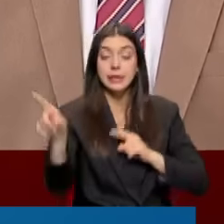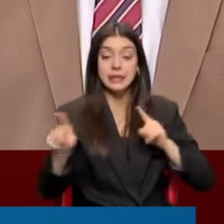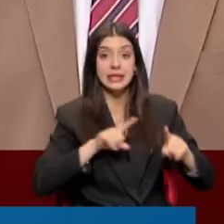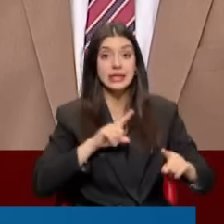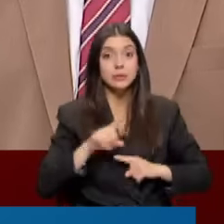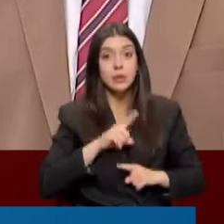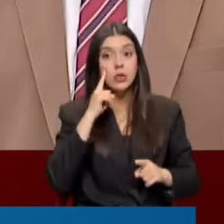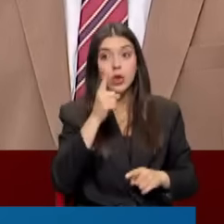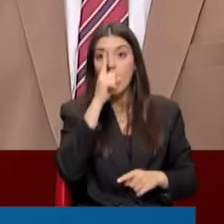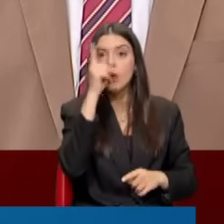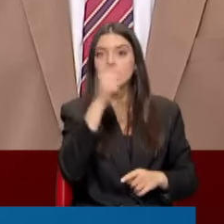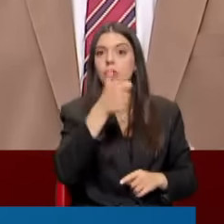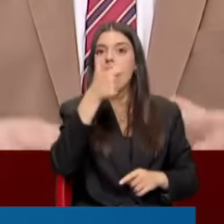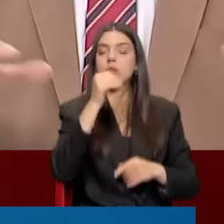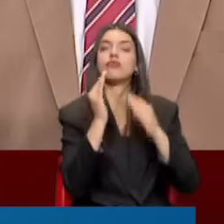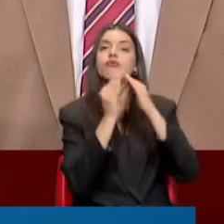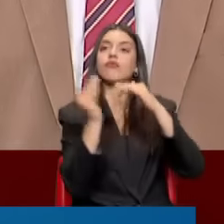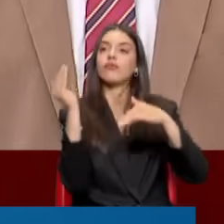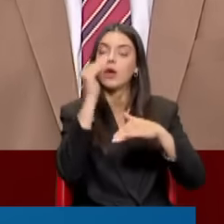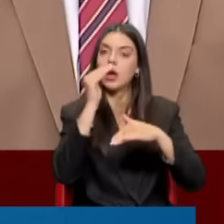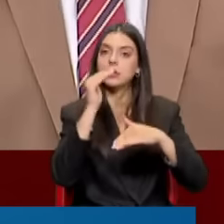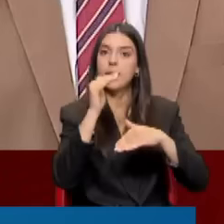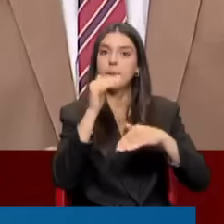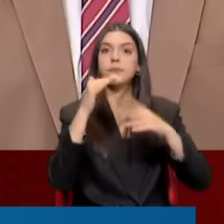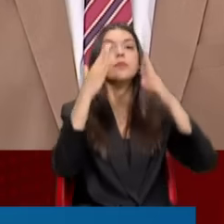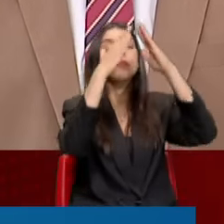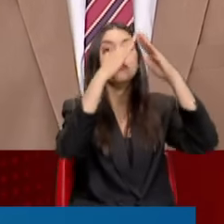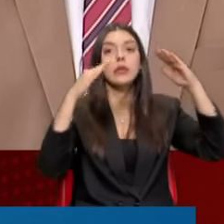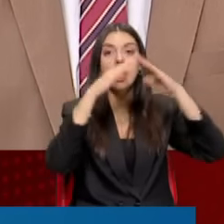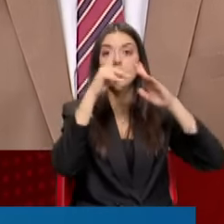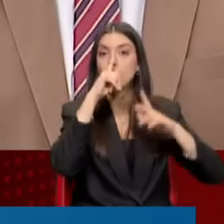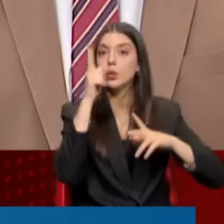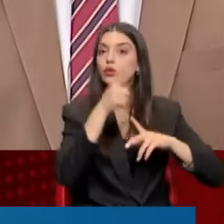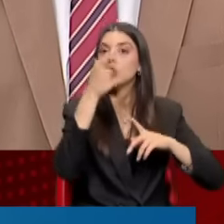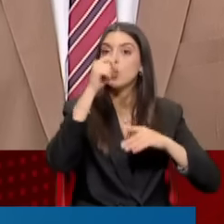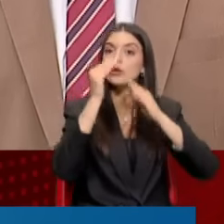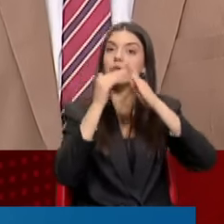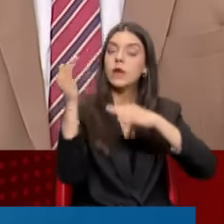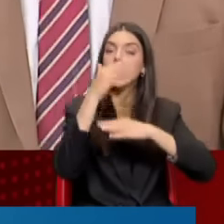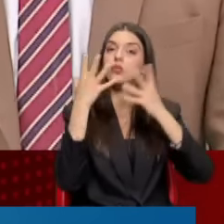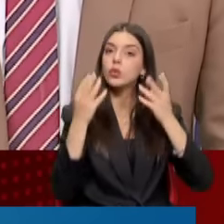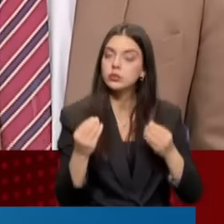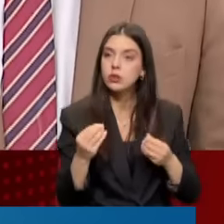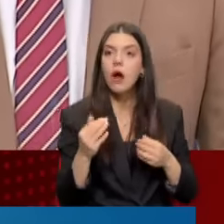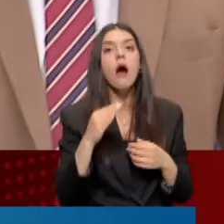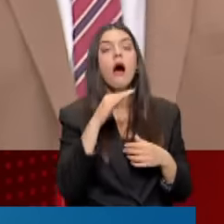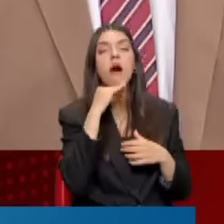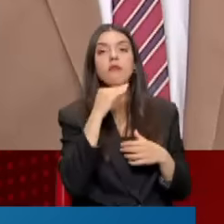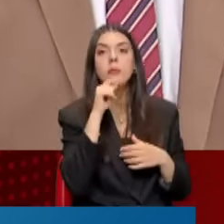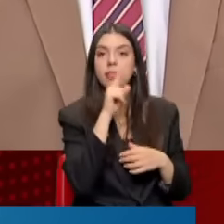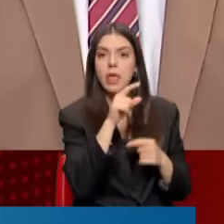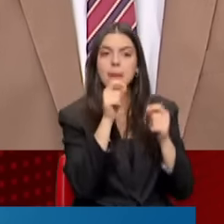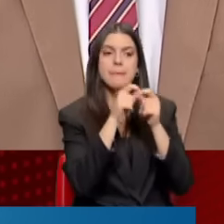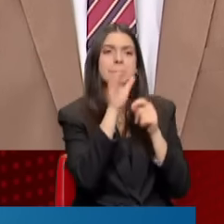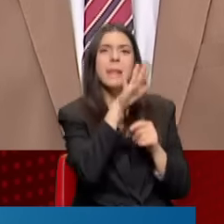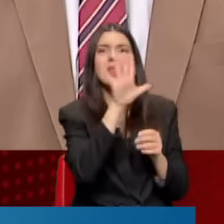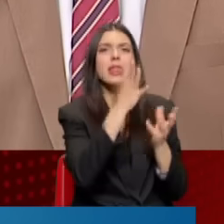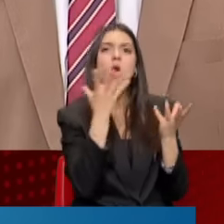üzerinde pay almaya başladığı zaman artık kentleşme % 90'ın üzerine çıkmaya başladığı zaman Avrupa'da batıda ne